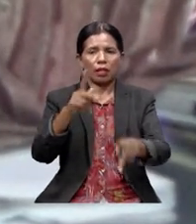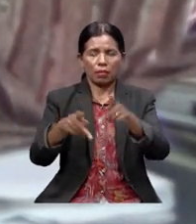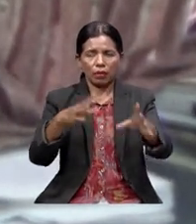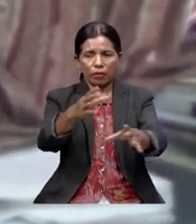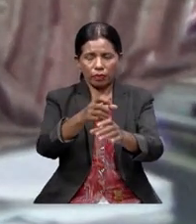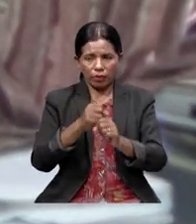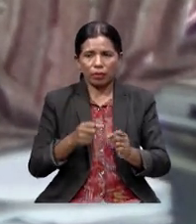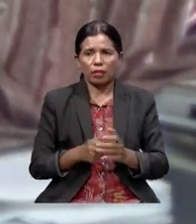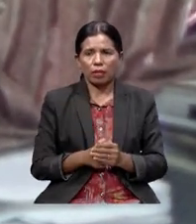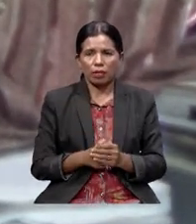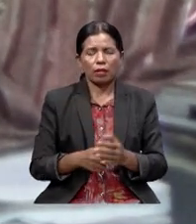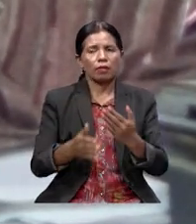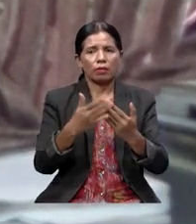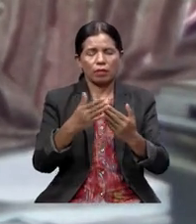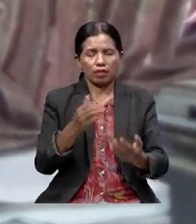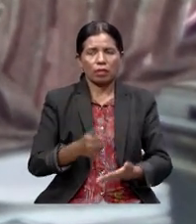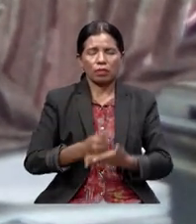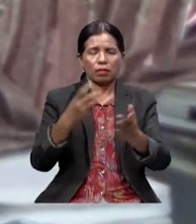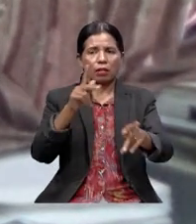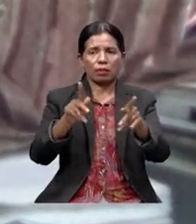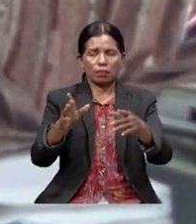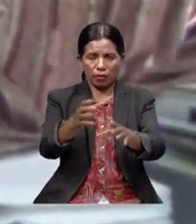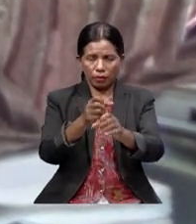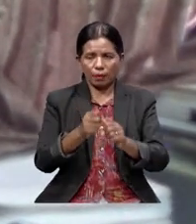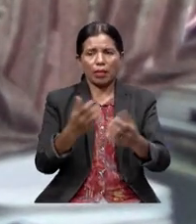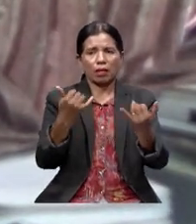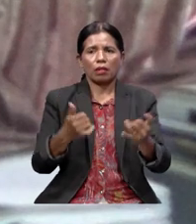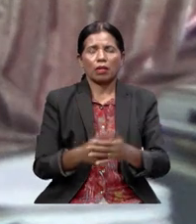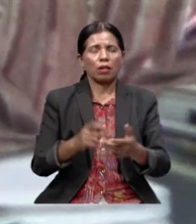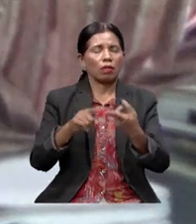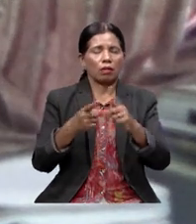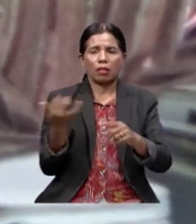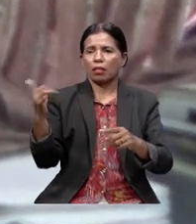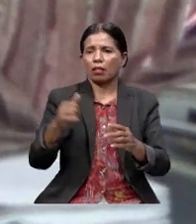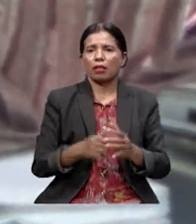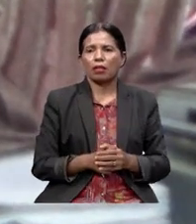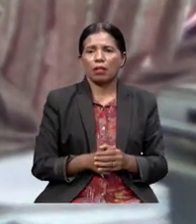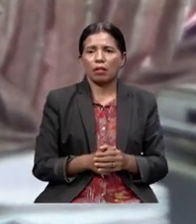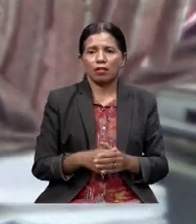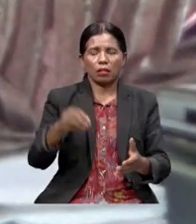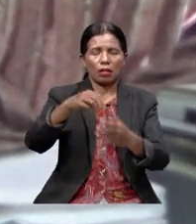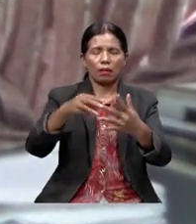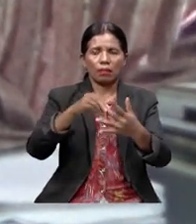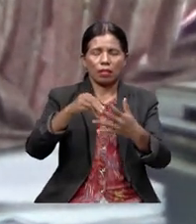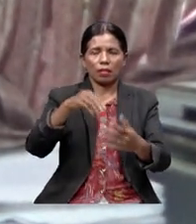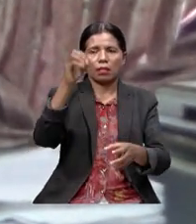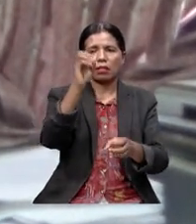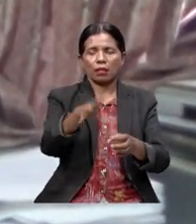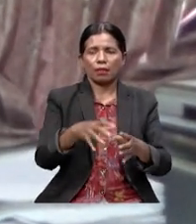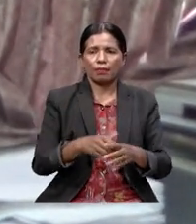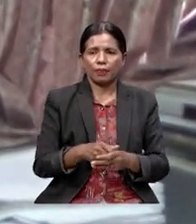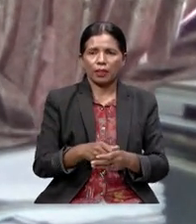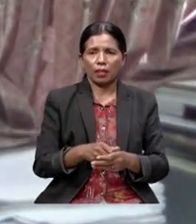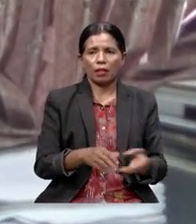putine Pasiliu, pasilita ba itani ema sira baputi. Mas agora malu sira lae, popok imbes de tawe plastik ba tau, ba